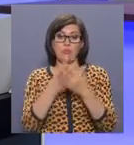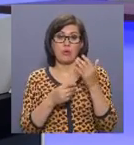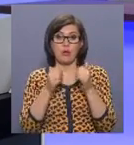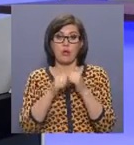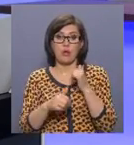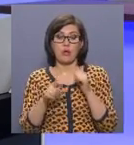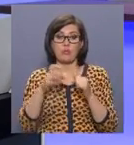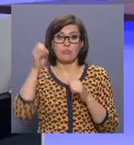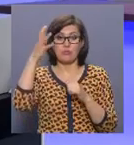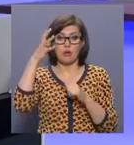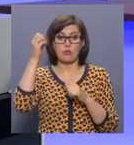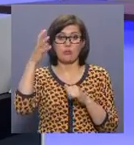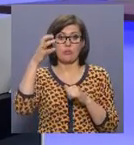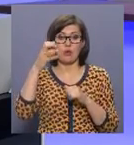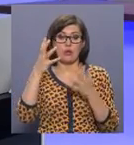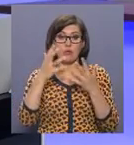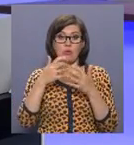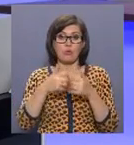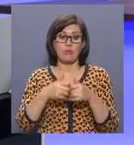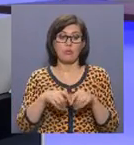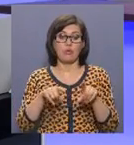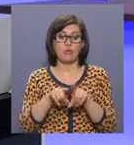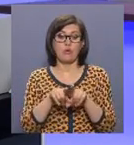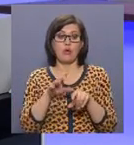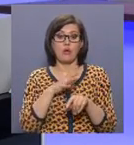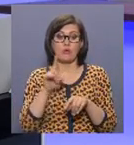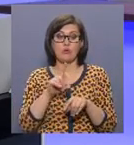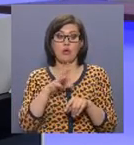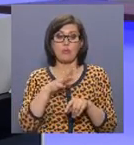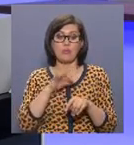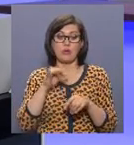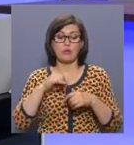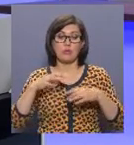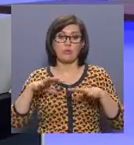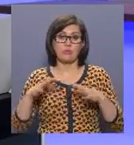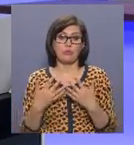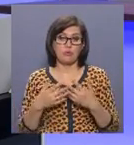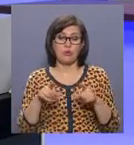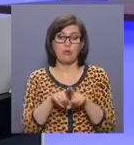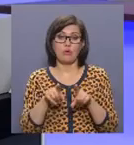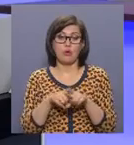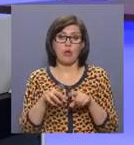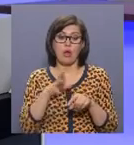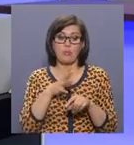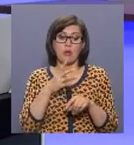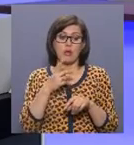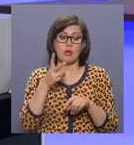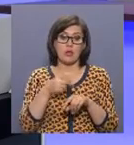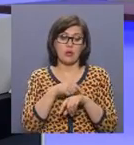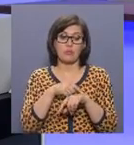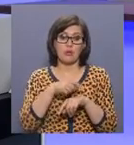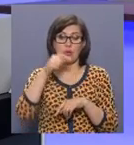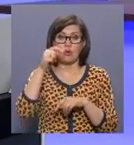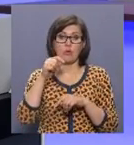сайын бағдаршамның жасыл түсін санап отырасың. Әйтеуір не керек, қарасорпаң шығып қарбаластың қамытынан жоқ дегенде 2 сағат